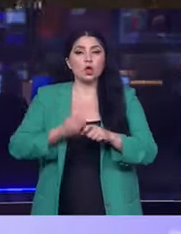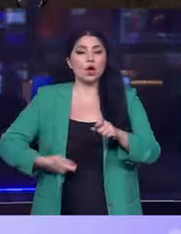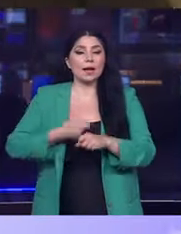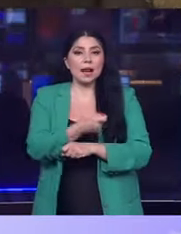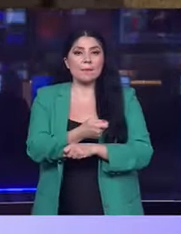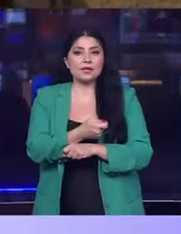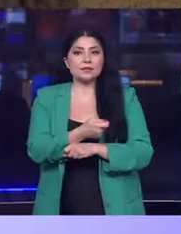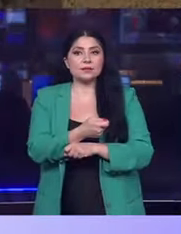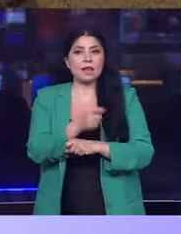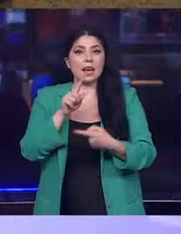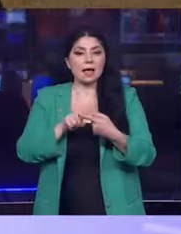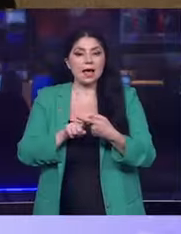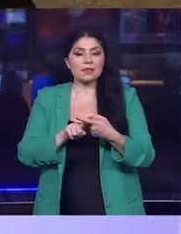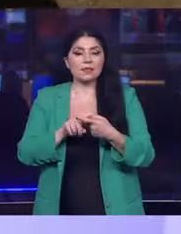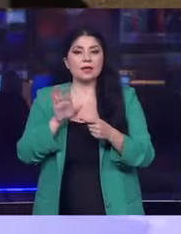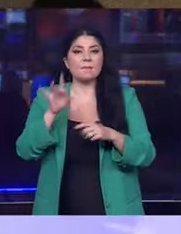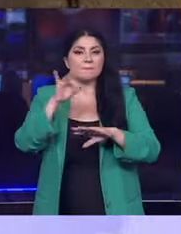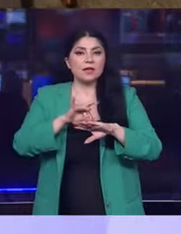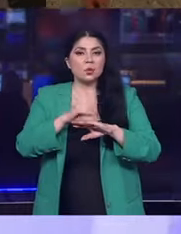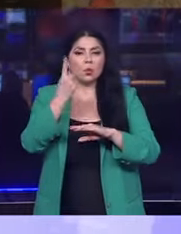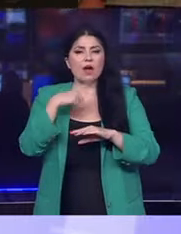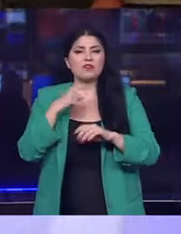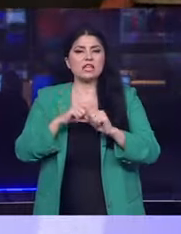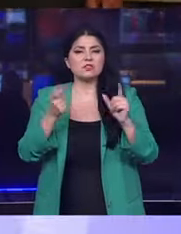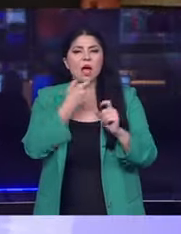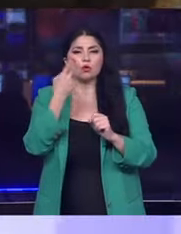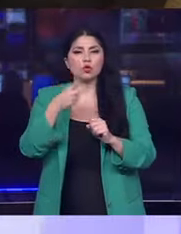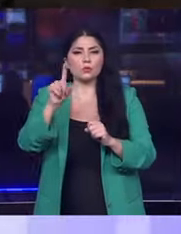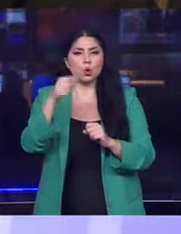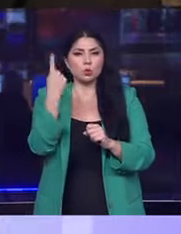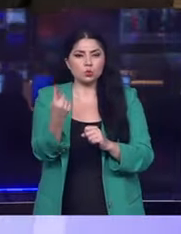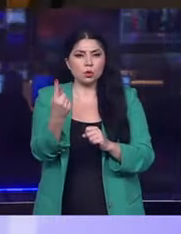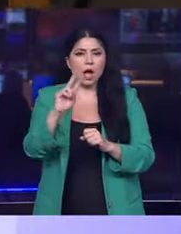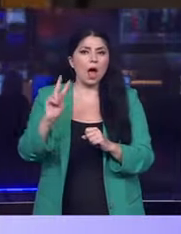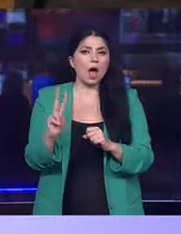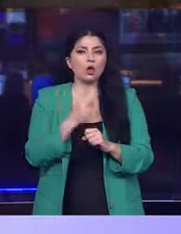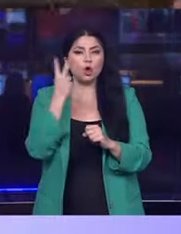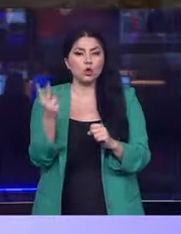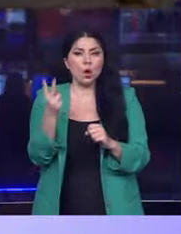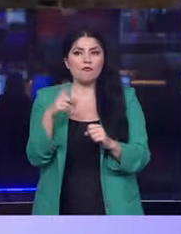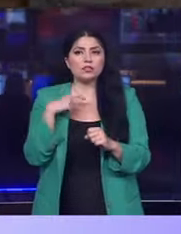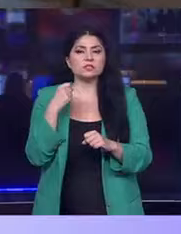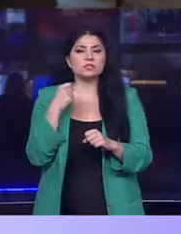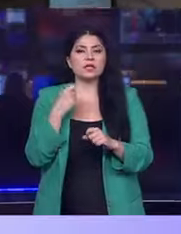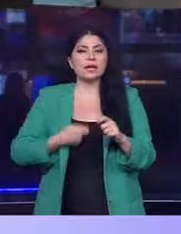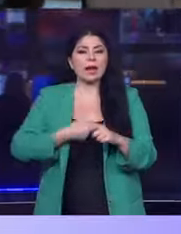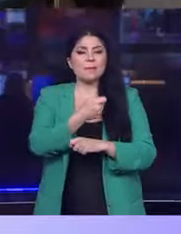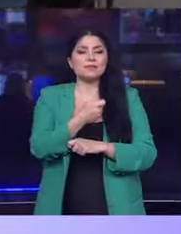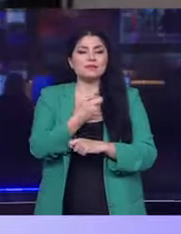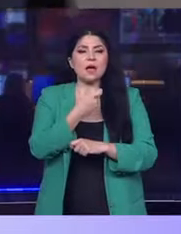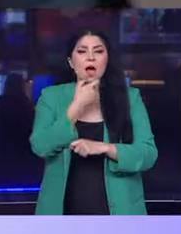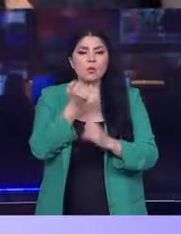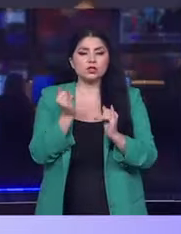cazul acestor cadre medicale. Una a fost la sfârșitul anului 2021, iar o a doua a fost anul acesta,